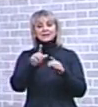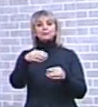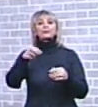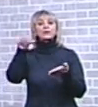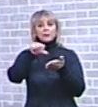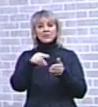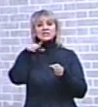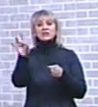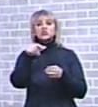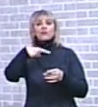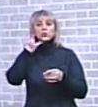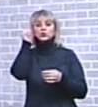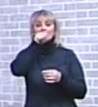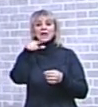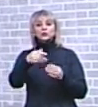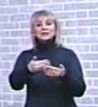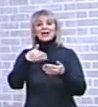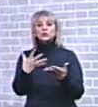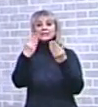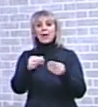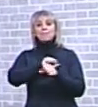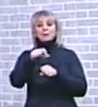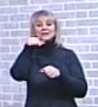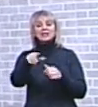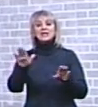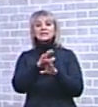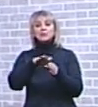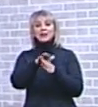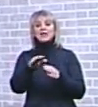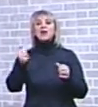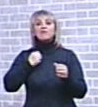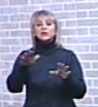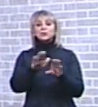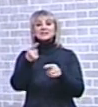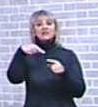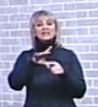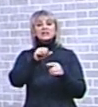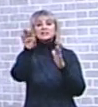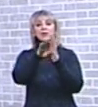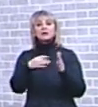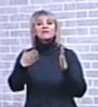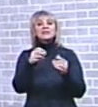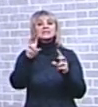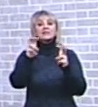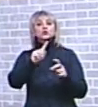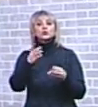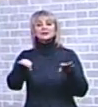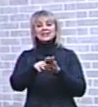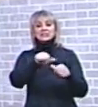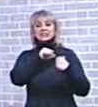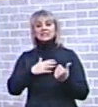Певец выступал в Ростове в прошлом году, накануне Дня Победы. Тогда он пел военные песни. В этот раз программа называется «Что так